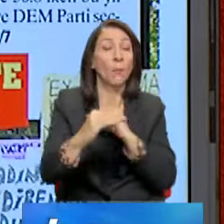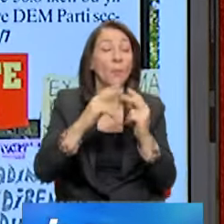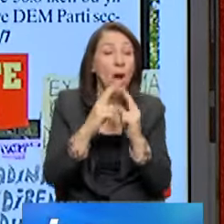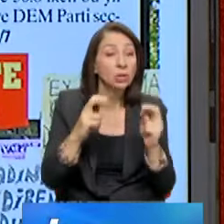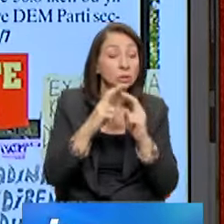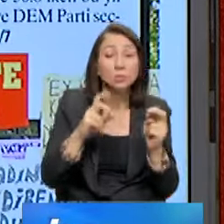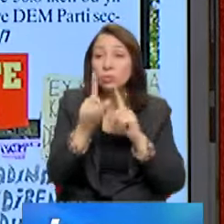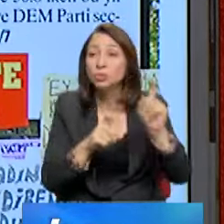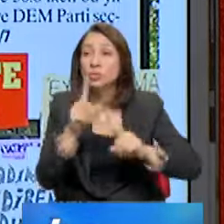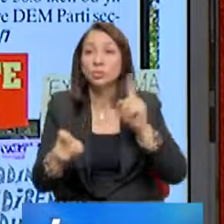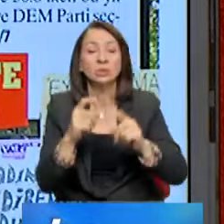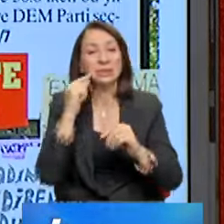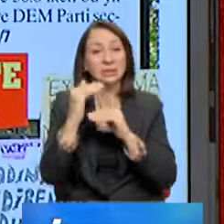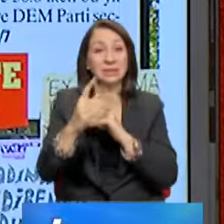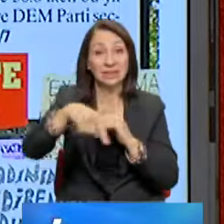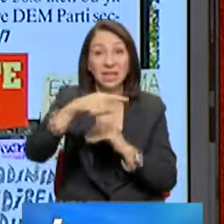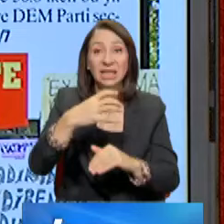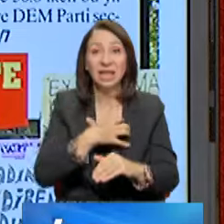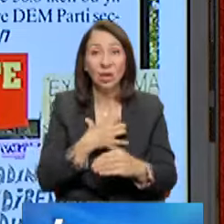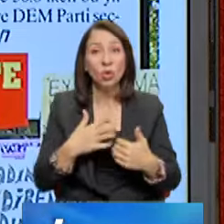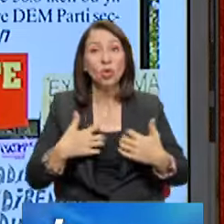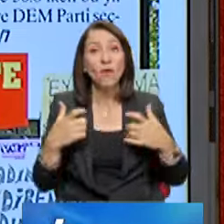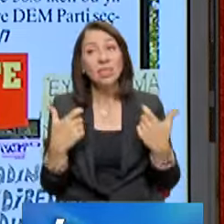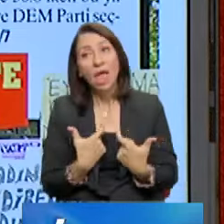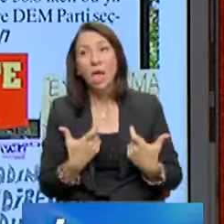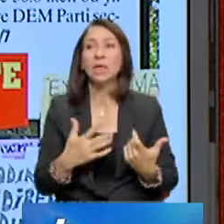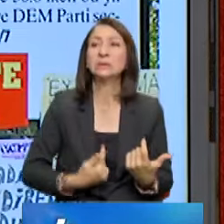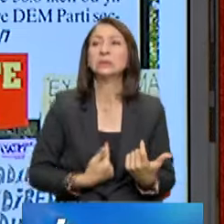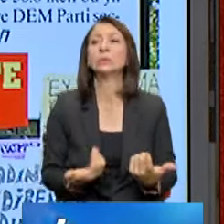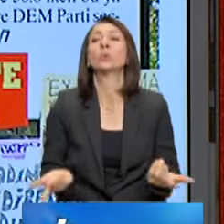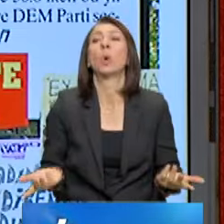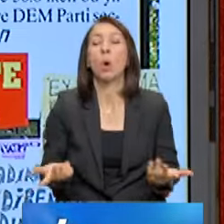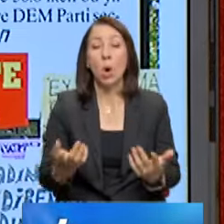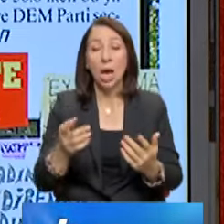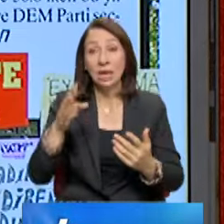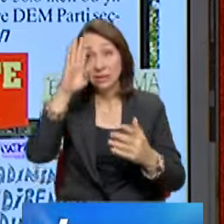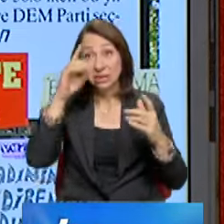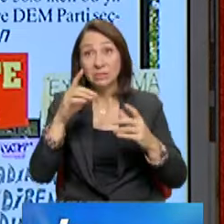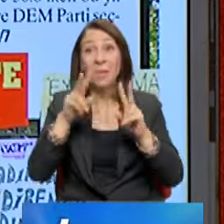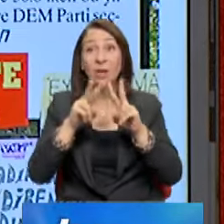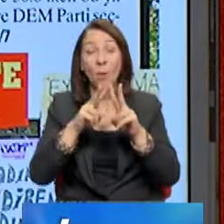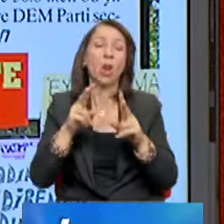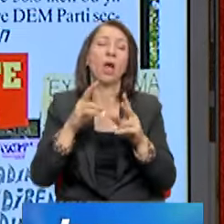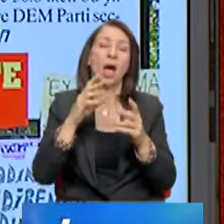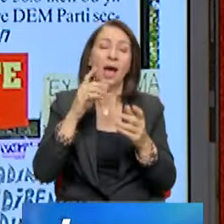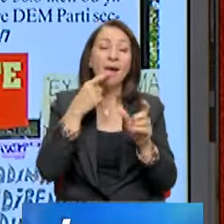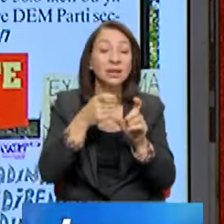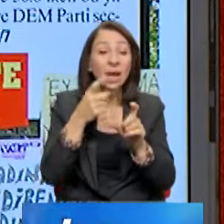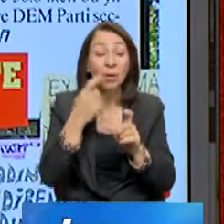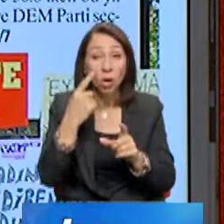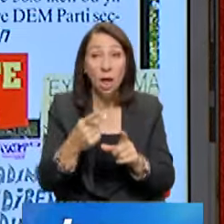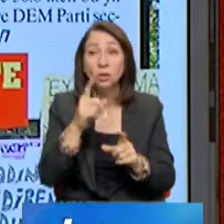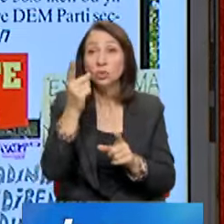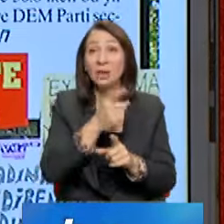da vatandaşın yaşananlardan dolayı kendini güvende hissetmediğini gösterdi. Metropol'ün anketine göre halkın